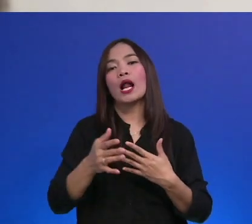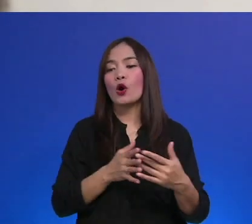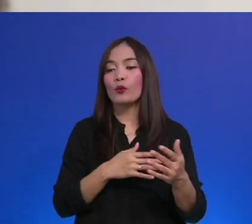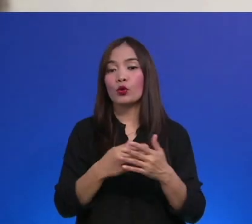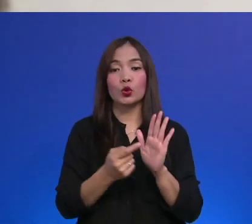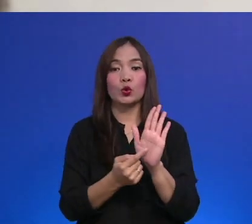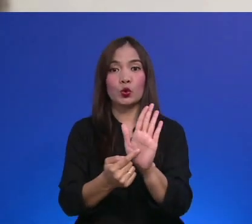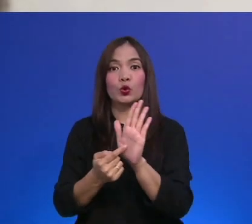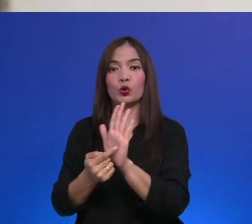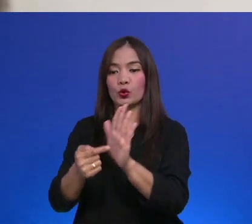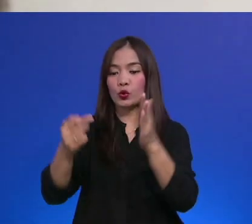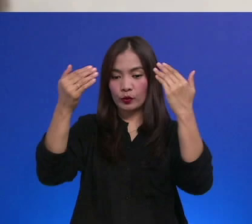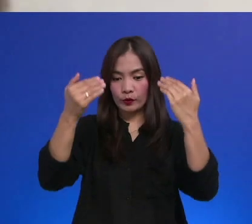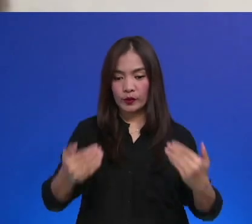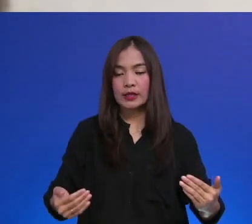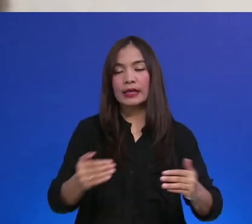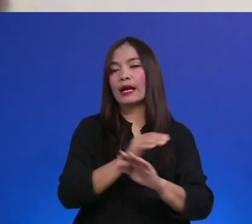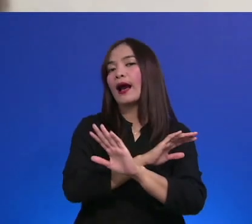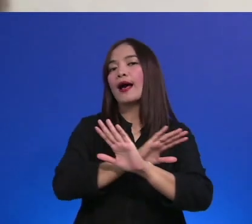tanda-tanda lahiriahnya